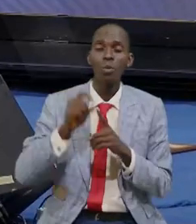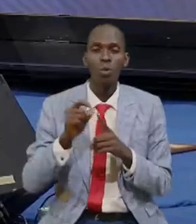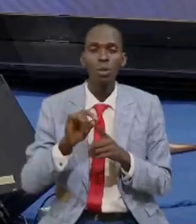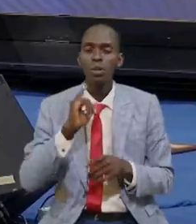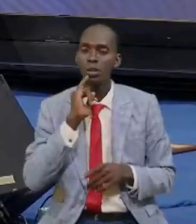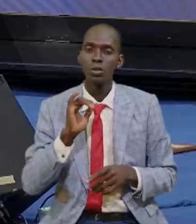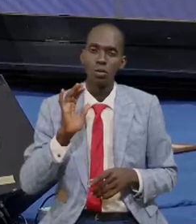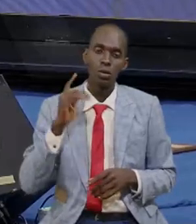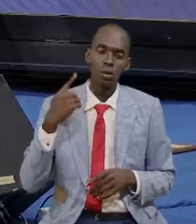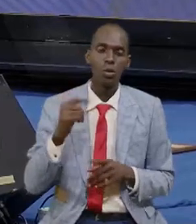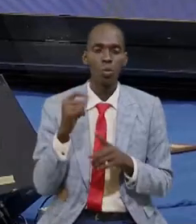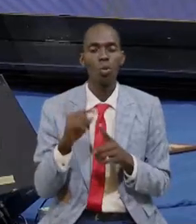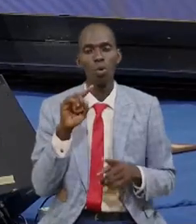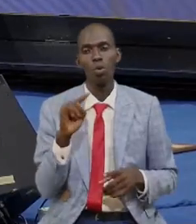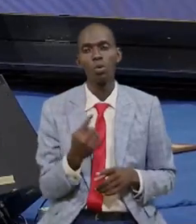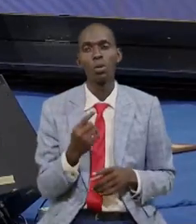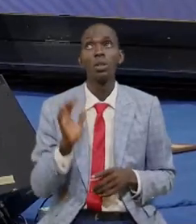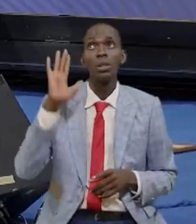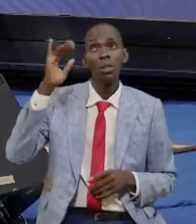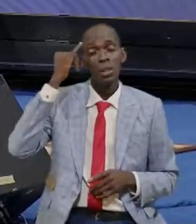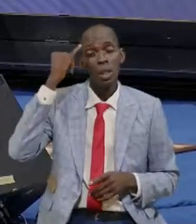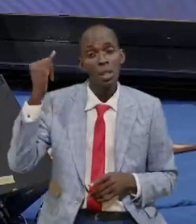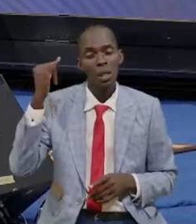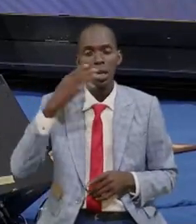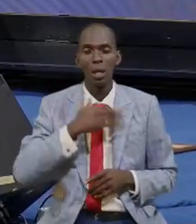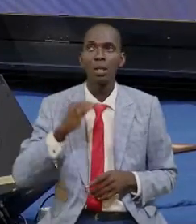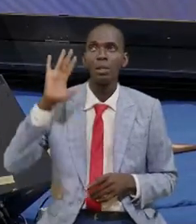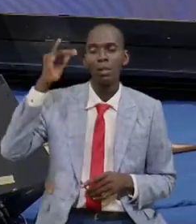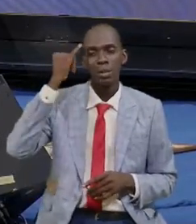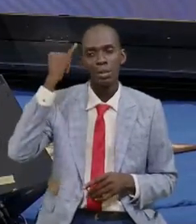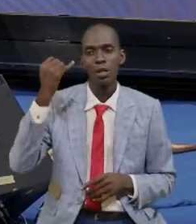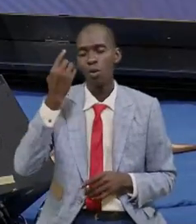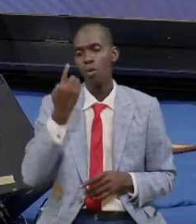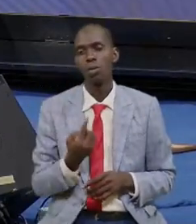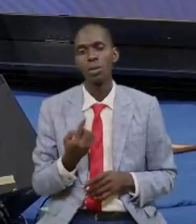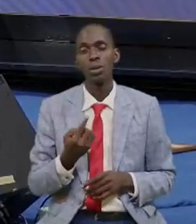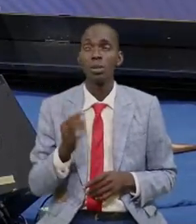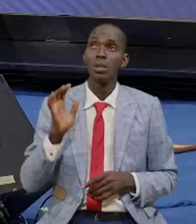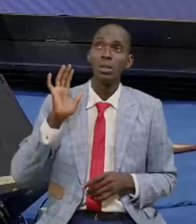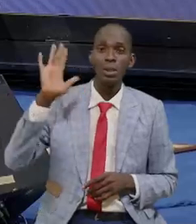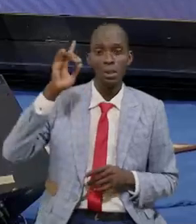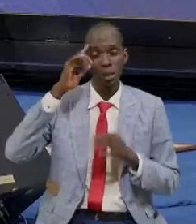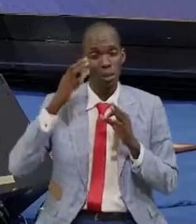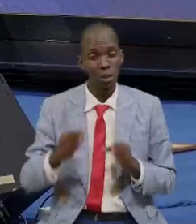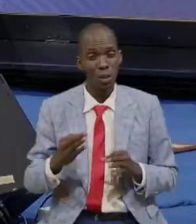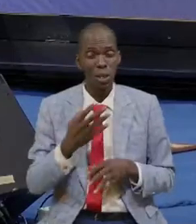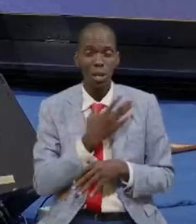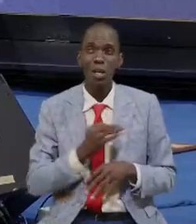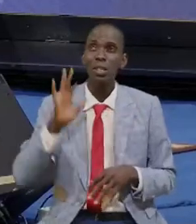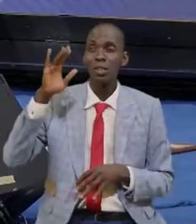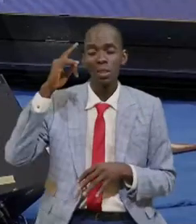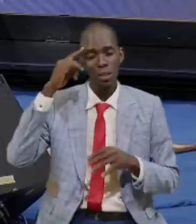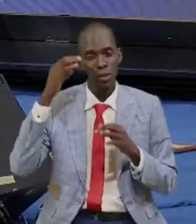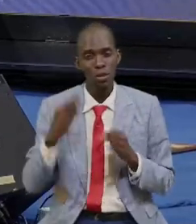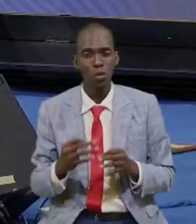seule. Sa parole, ses idées, c'est ton idée seule. Ses décisions sont